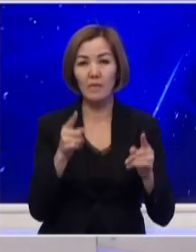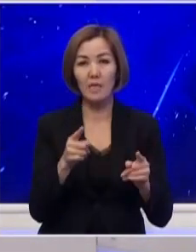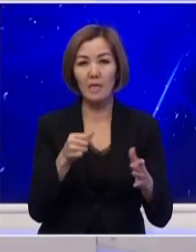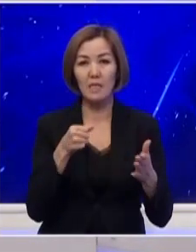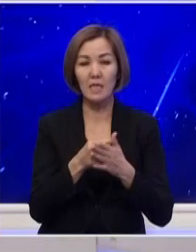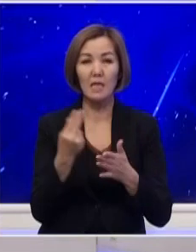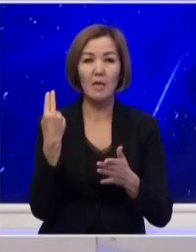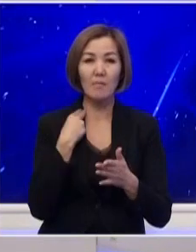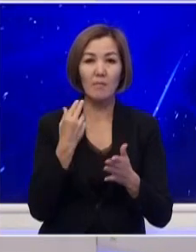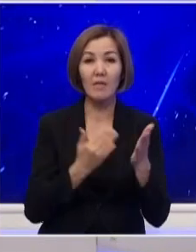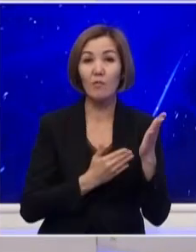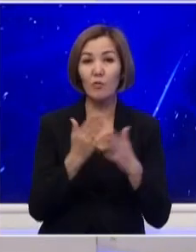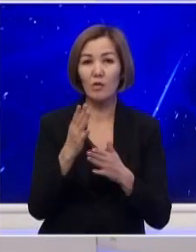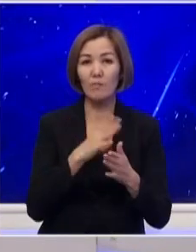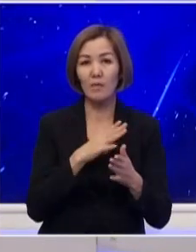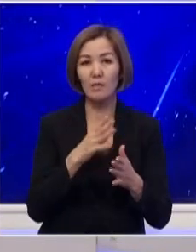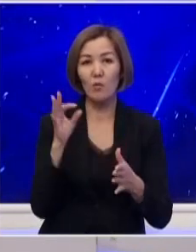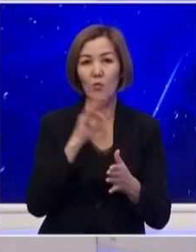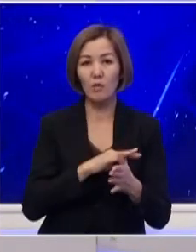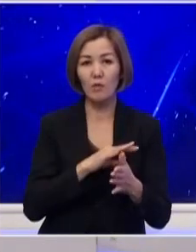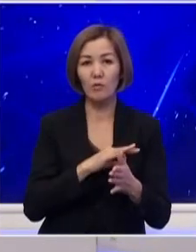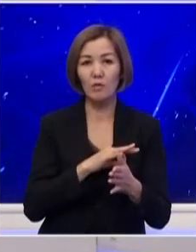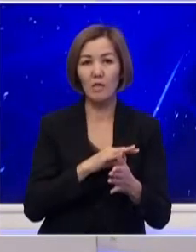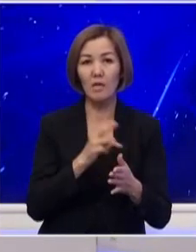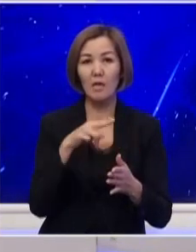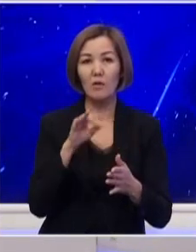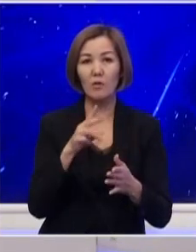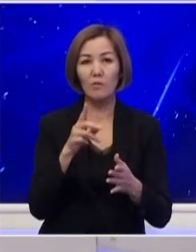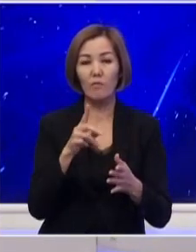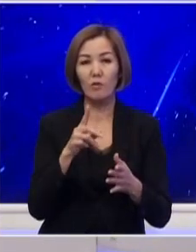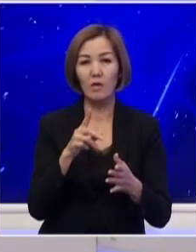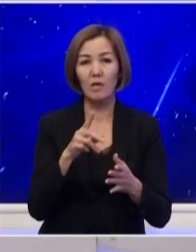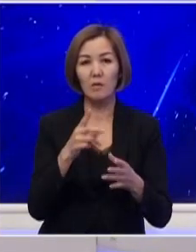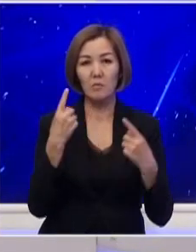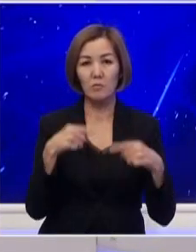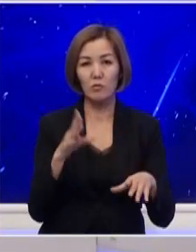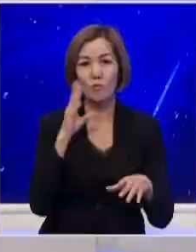мемлекеттік қарыздың шегін көтермесе, немесе оның қолданылуын тоқтатпаса, дефолтқа ұшырайды.